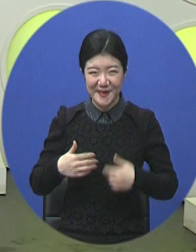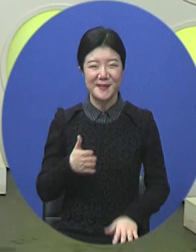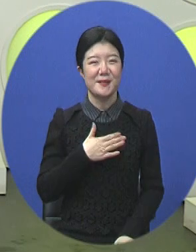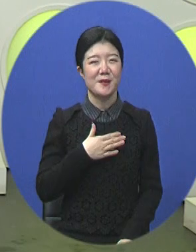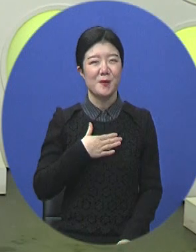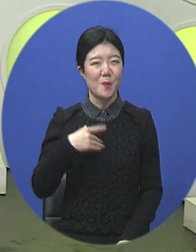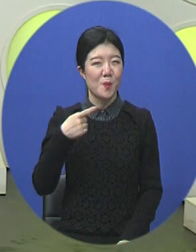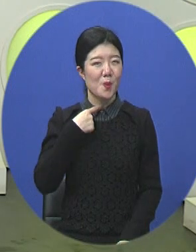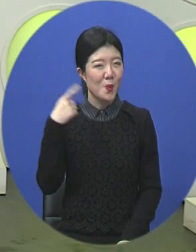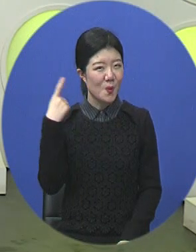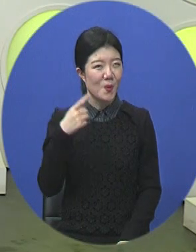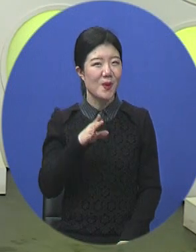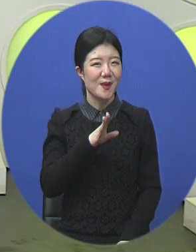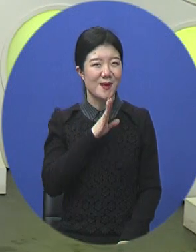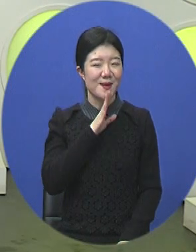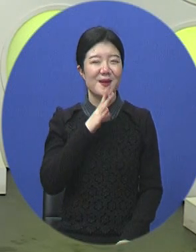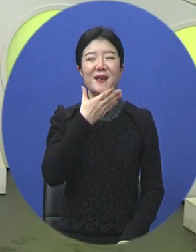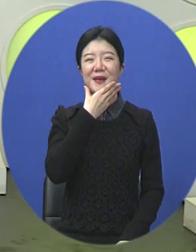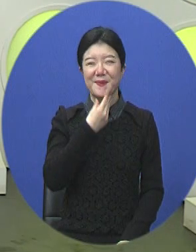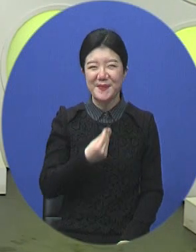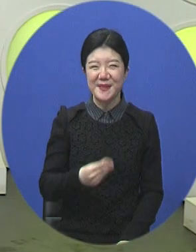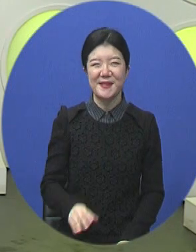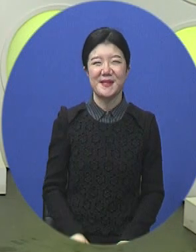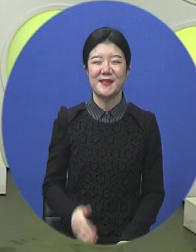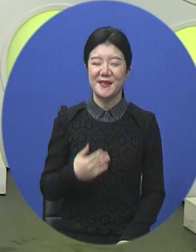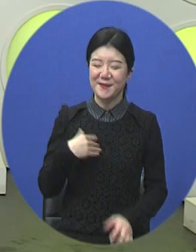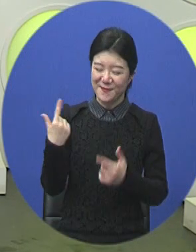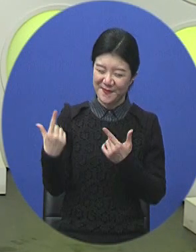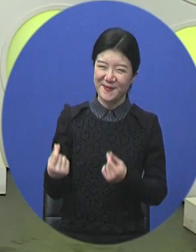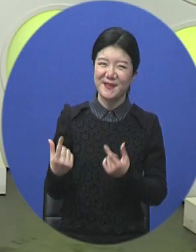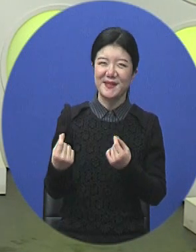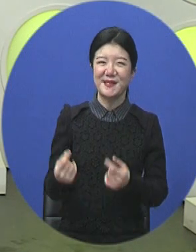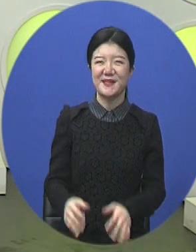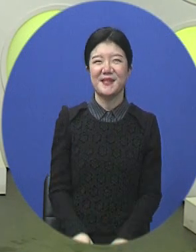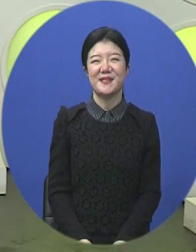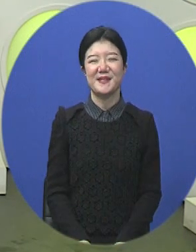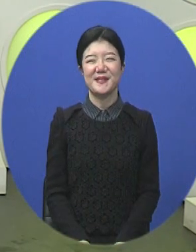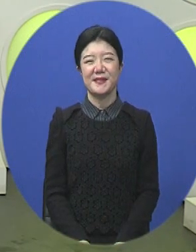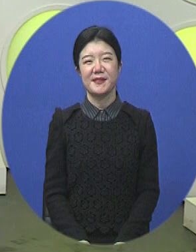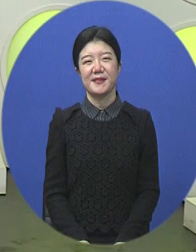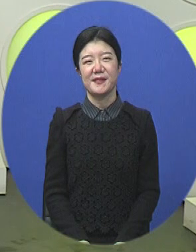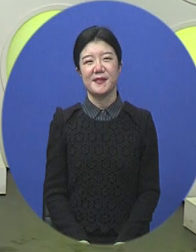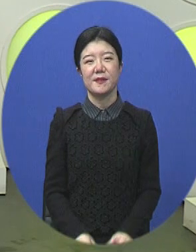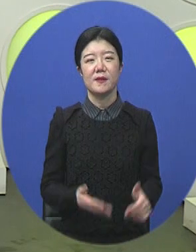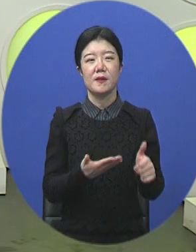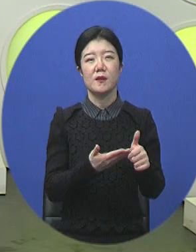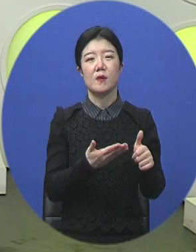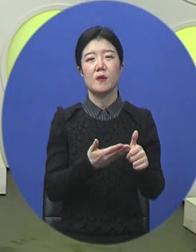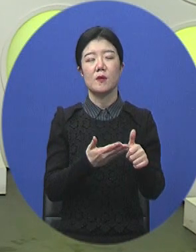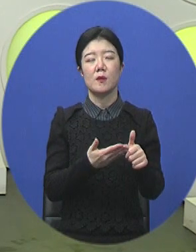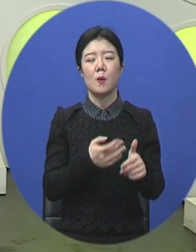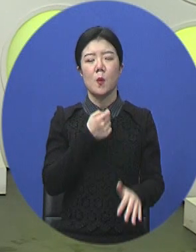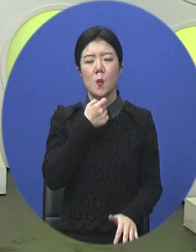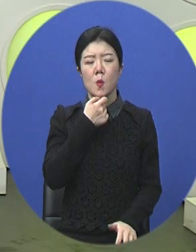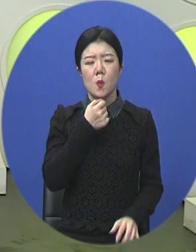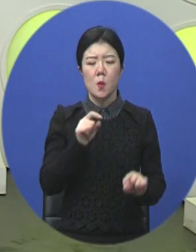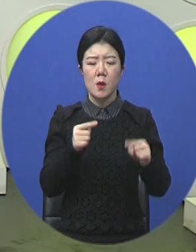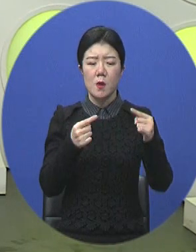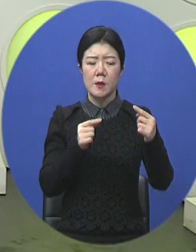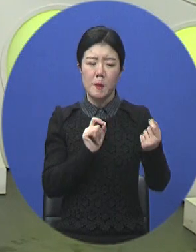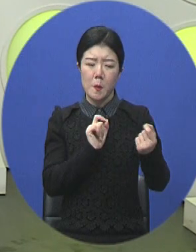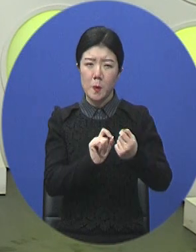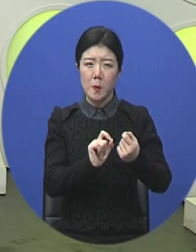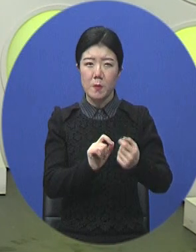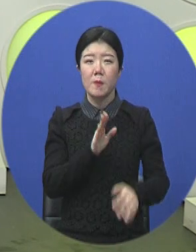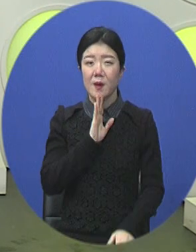아버님 목소리 들으면 너무너무 행복합니다. 아, 저 역시 마찬가지입니다. 근데 아버님, 구정도 별로 안 남았어요, 이제 얼마,